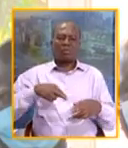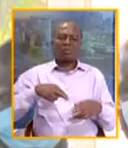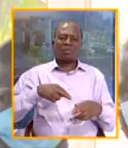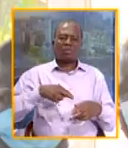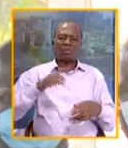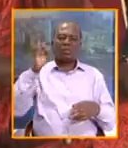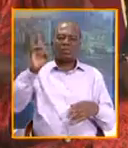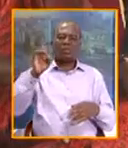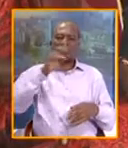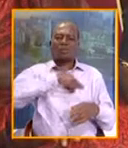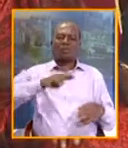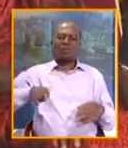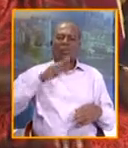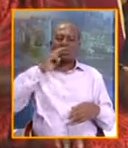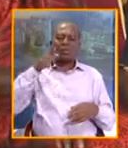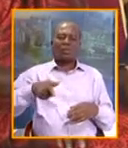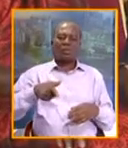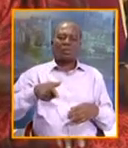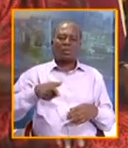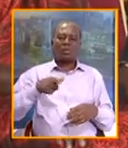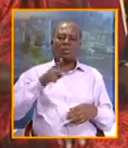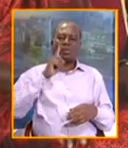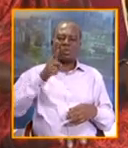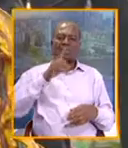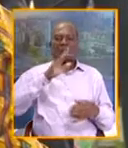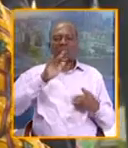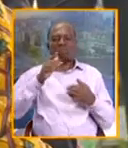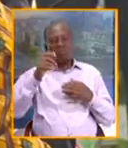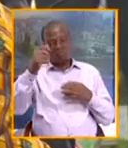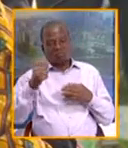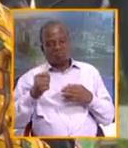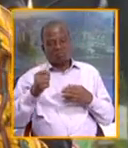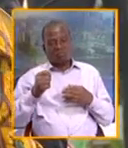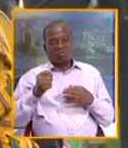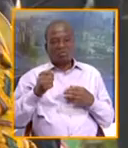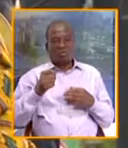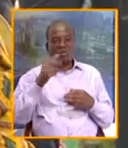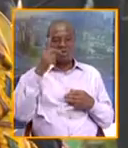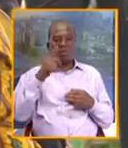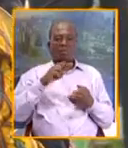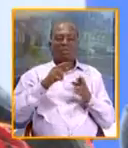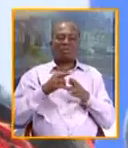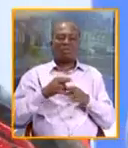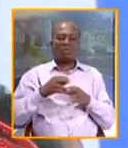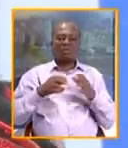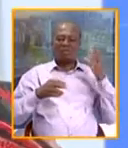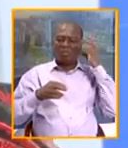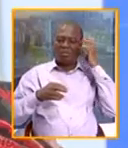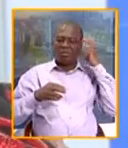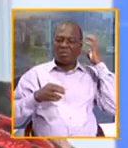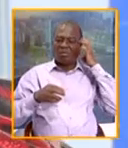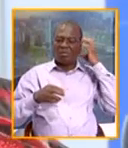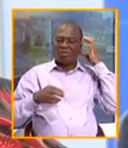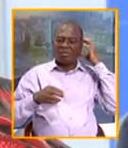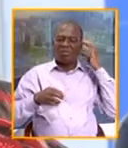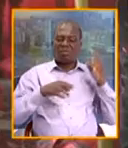droit à son lot 1 et en belgique et un représenter représenter